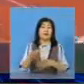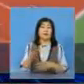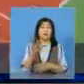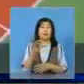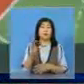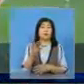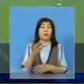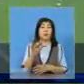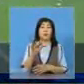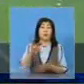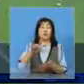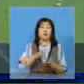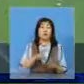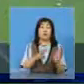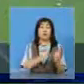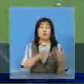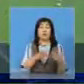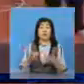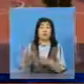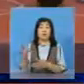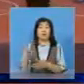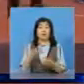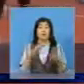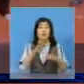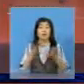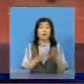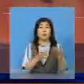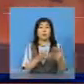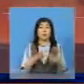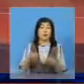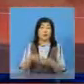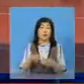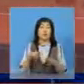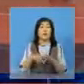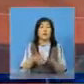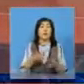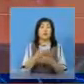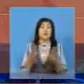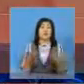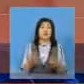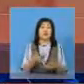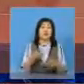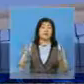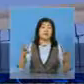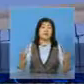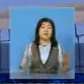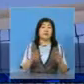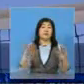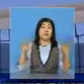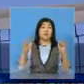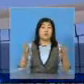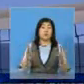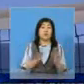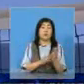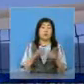«Нур-Отан». В ней участвовало 7 команд по двум подгруппам. Спартакиада проходила по нескольким видам спорта. Тоғызқұмалақ, шахматы,